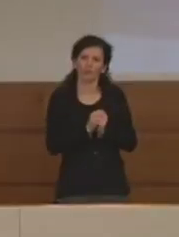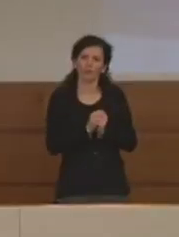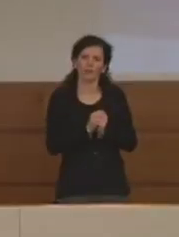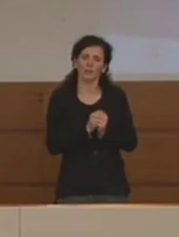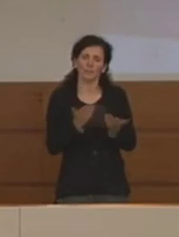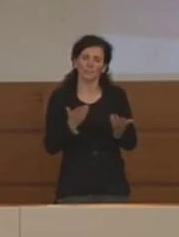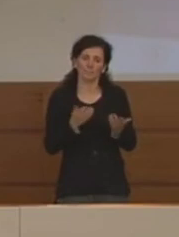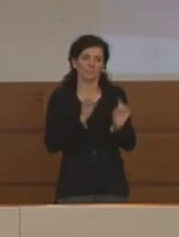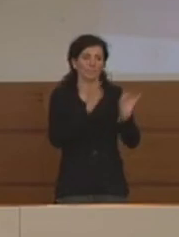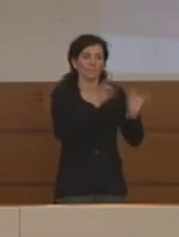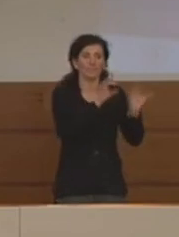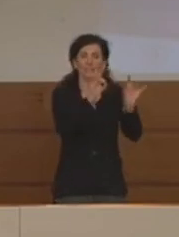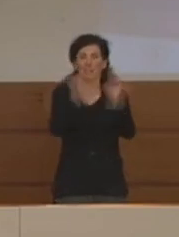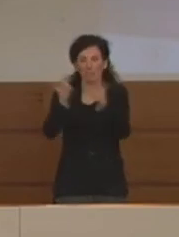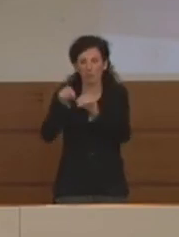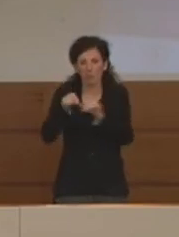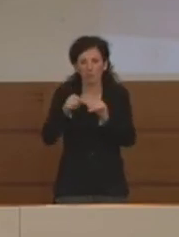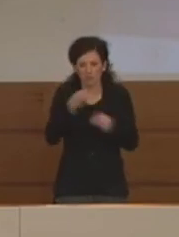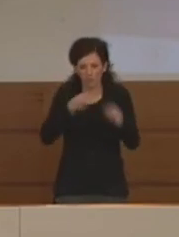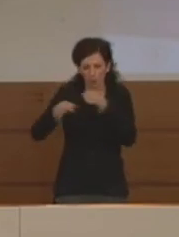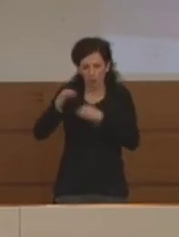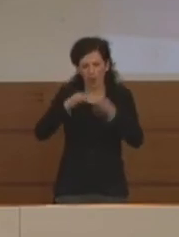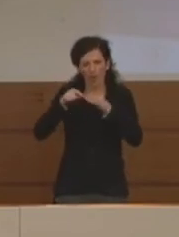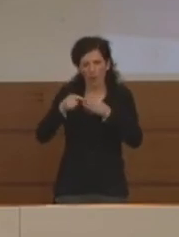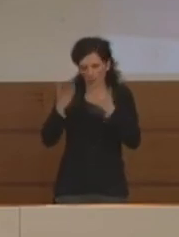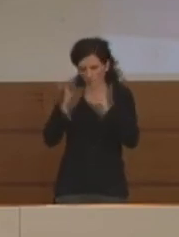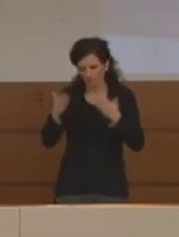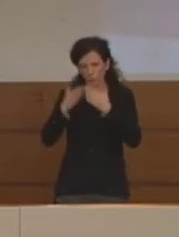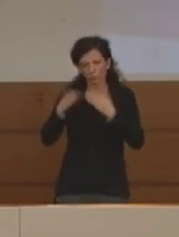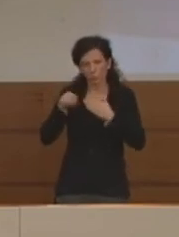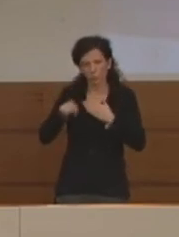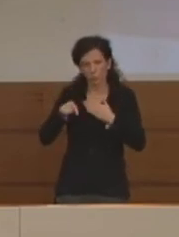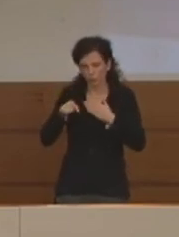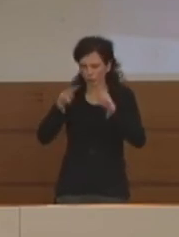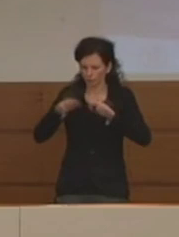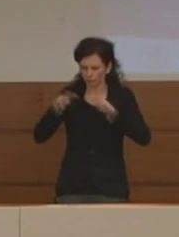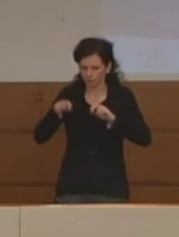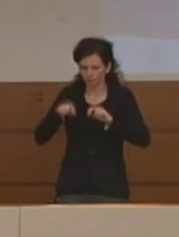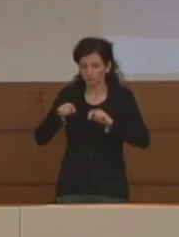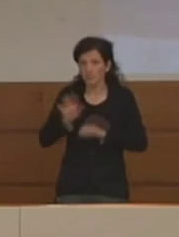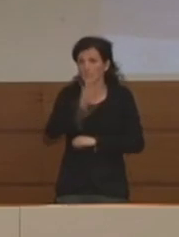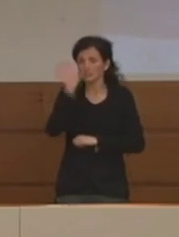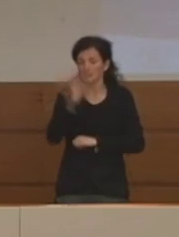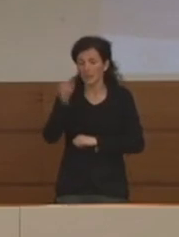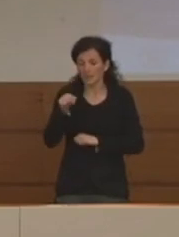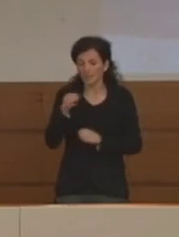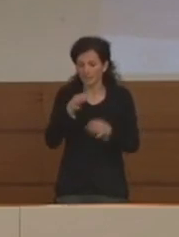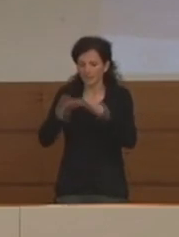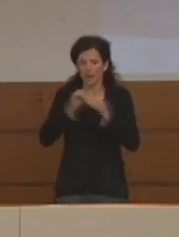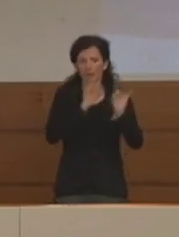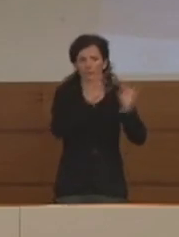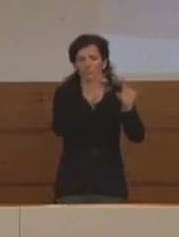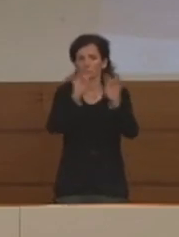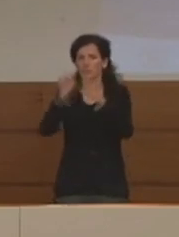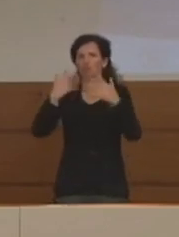Incominciano ad esserci dei dati molecolari, degli studi e sierologici che ci fanno pensare che circolasse in Italia nei primi